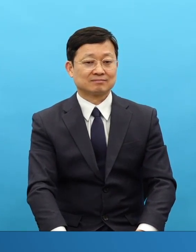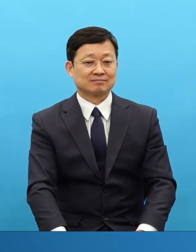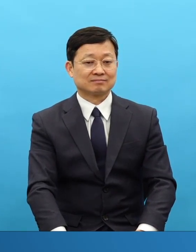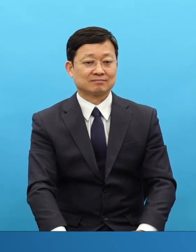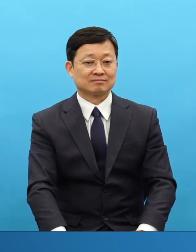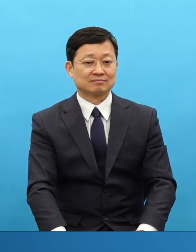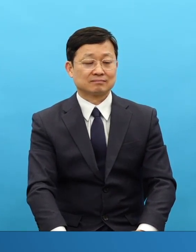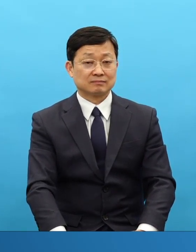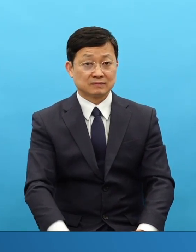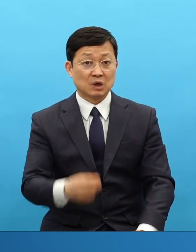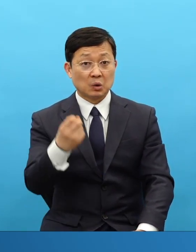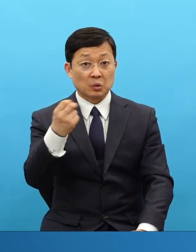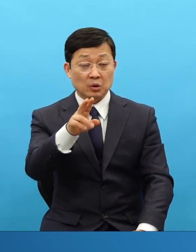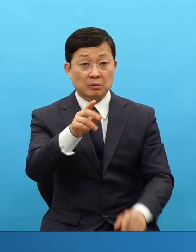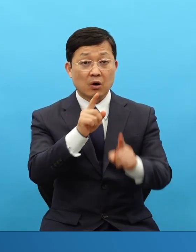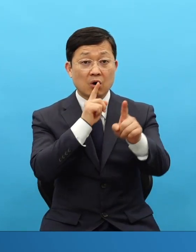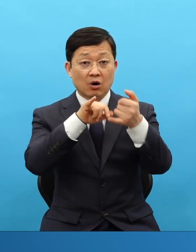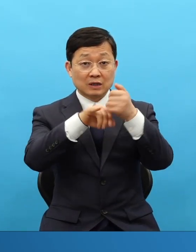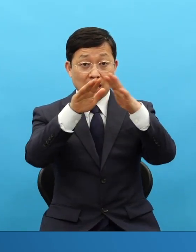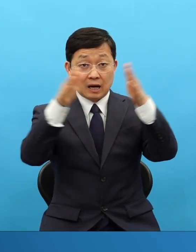하나님은 언젠께도 없애잖아요.